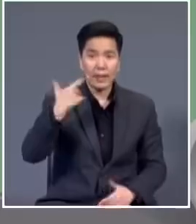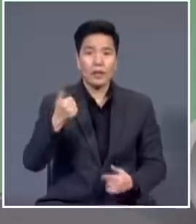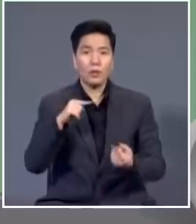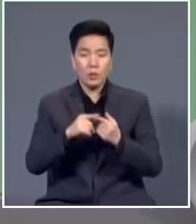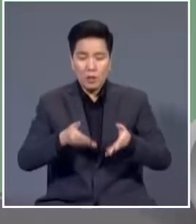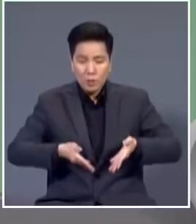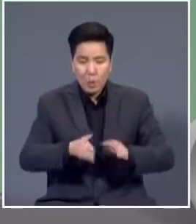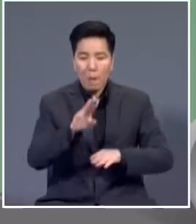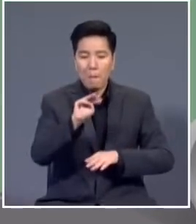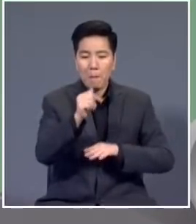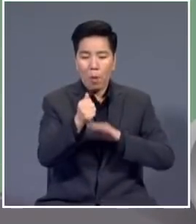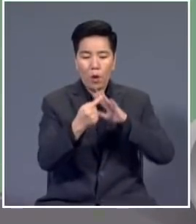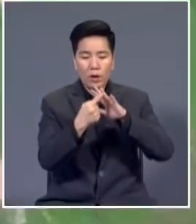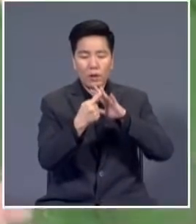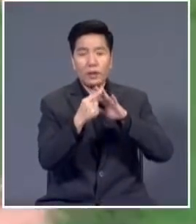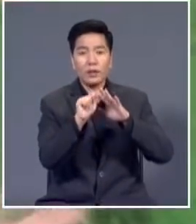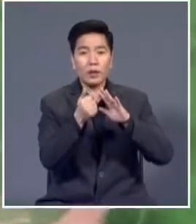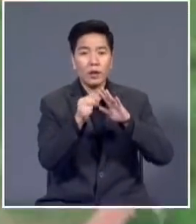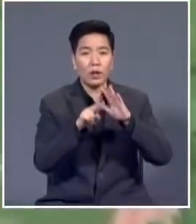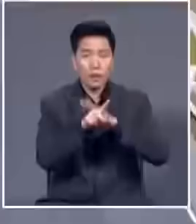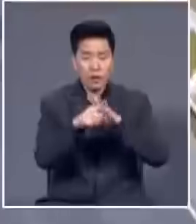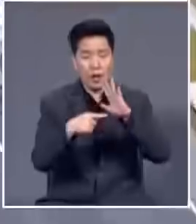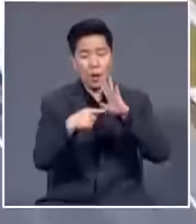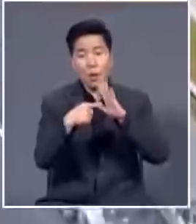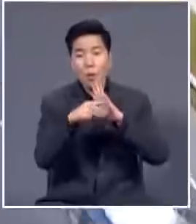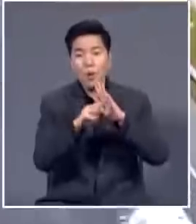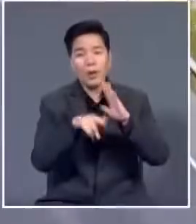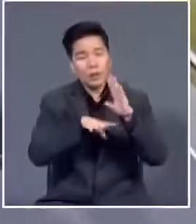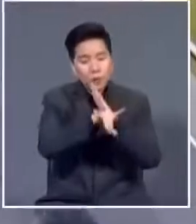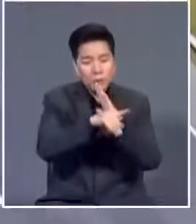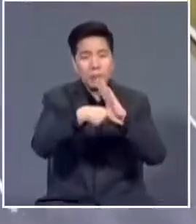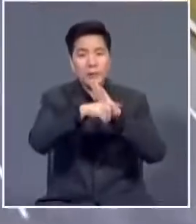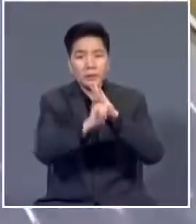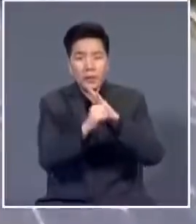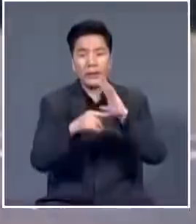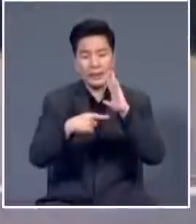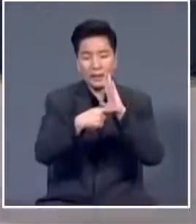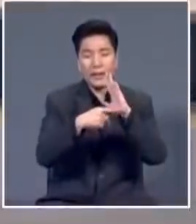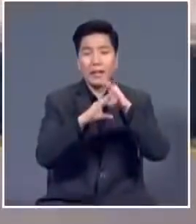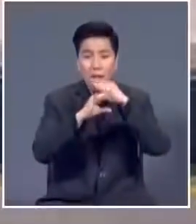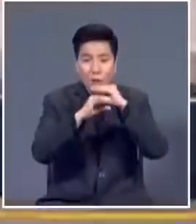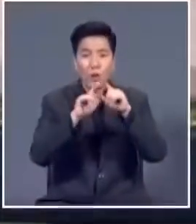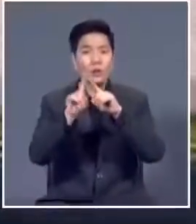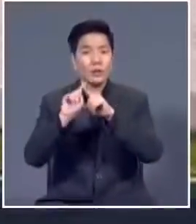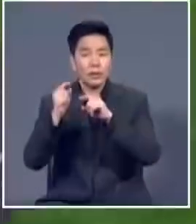วย์พัทยามาตาพุธแหลมชาวบางปราจีนบุรีชนบุรีแกลงระยองรวมทั้งการปรับปรุงโครงข่ายถนนสายร